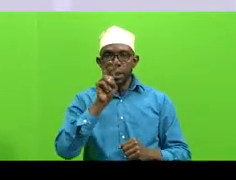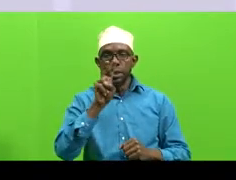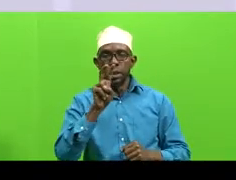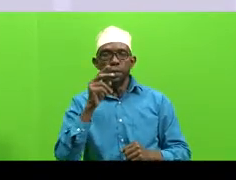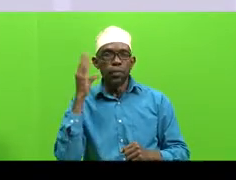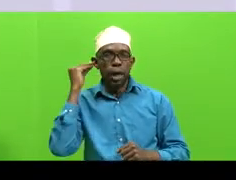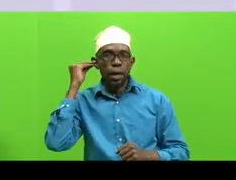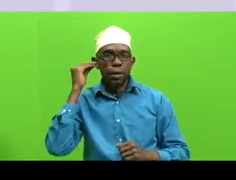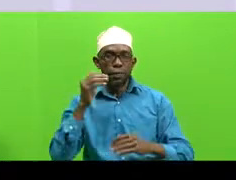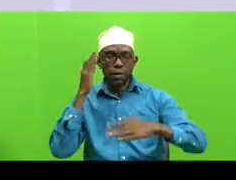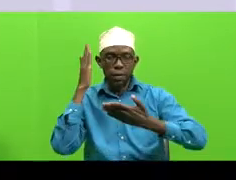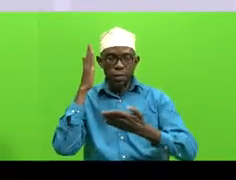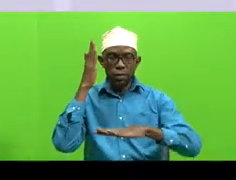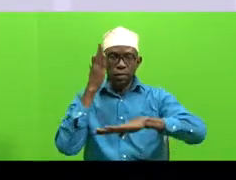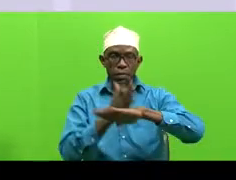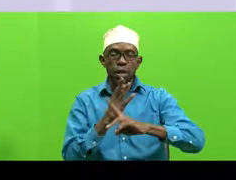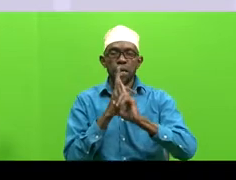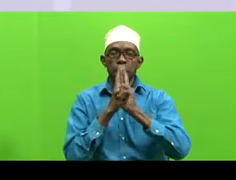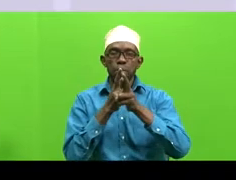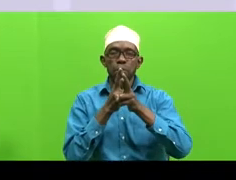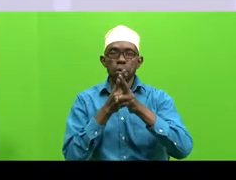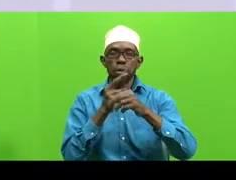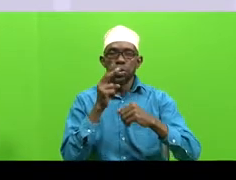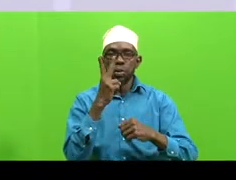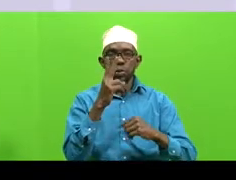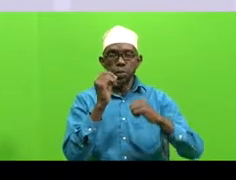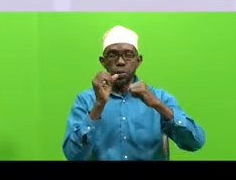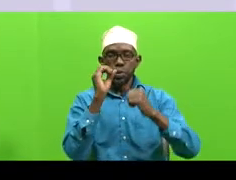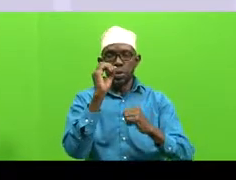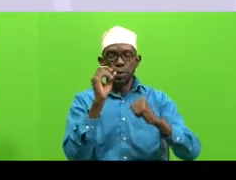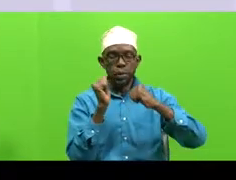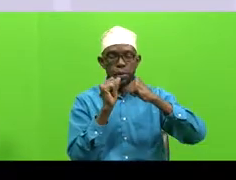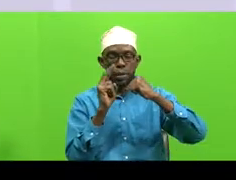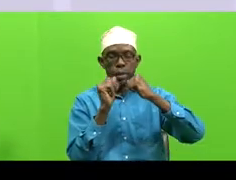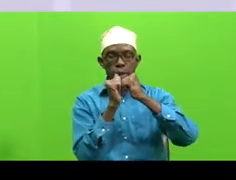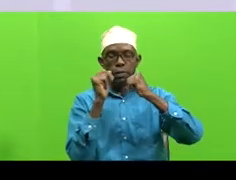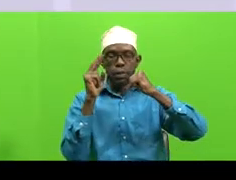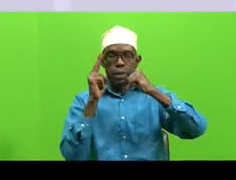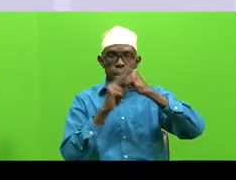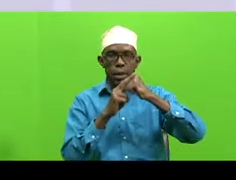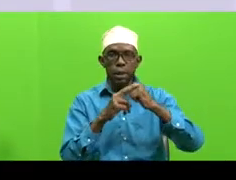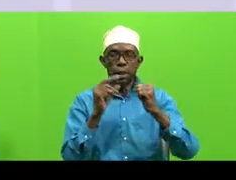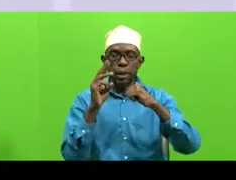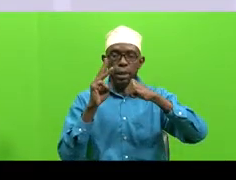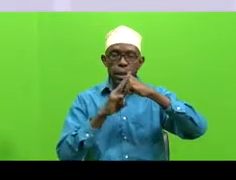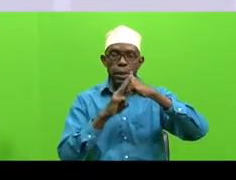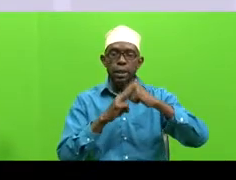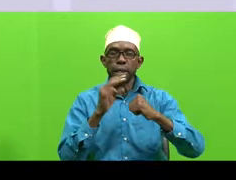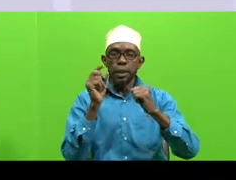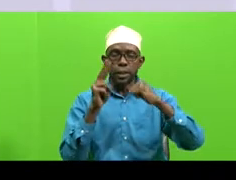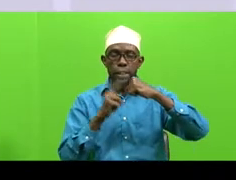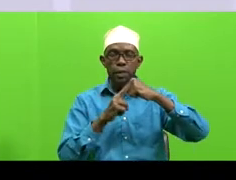news in the 2017 general election, with 87% reporting instances